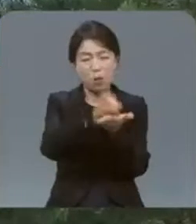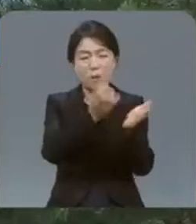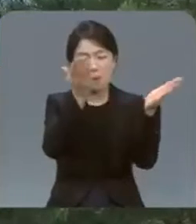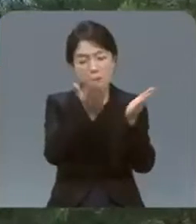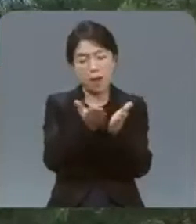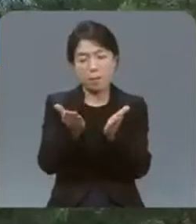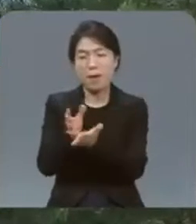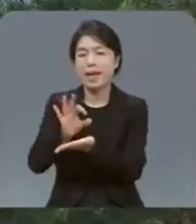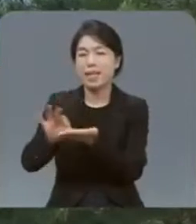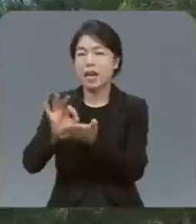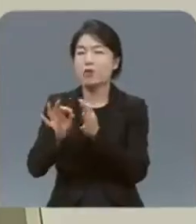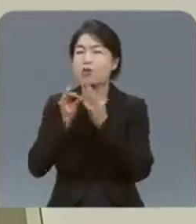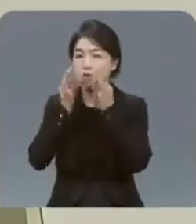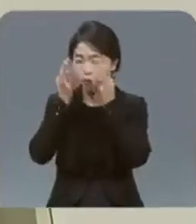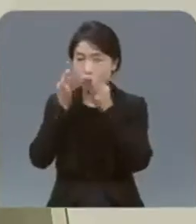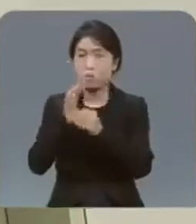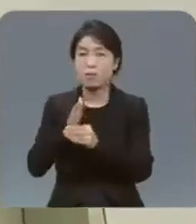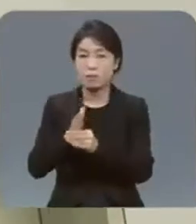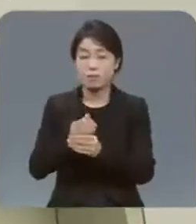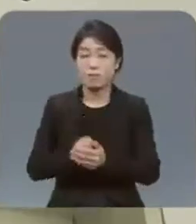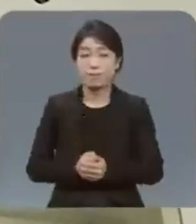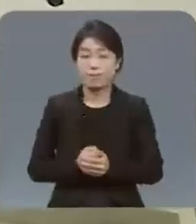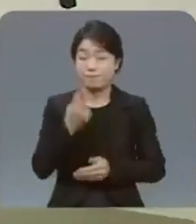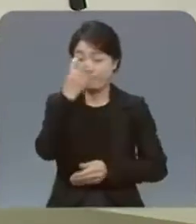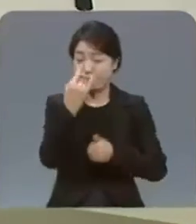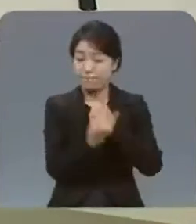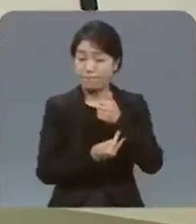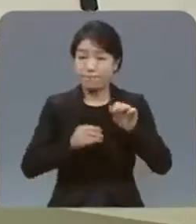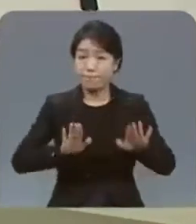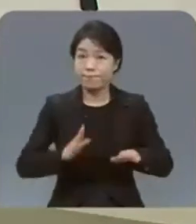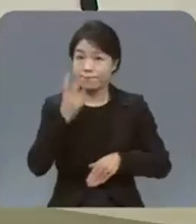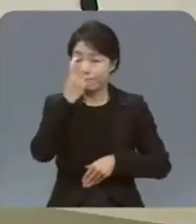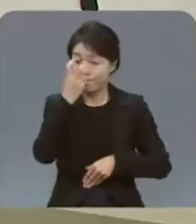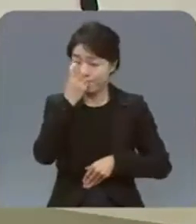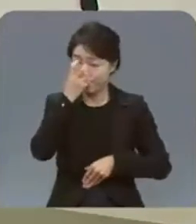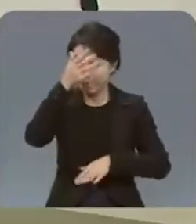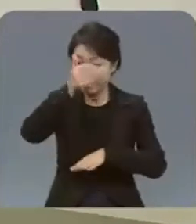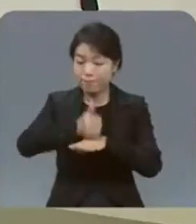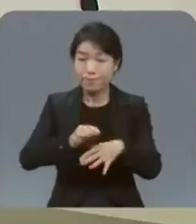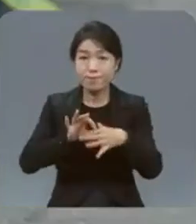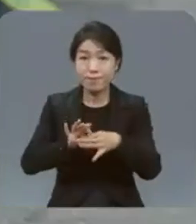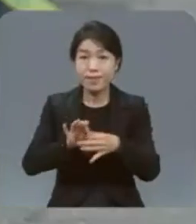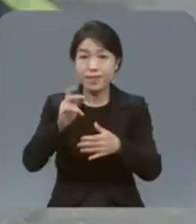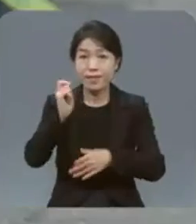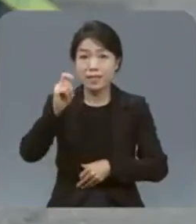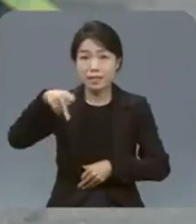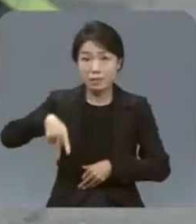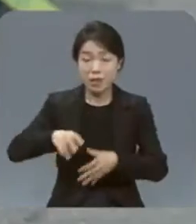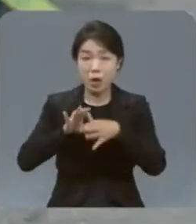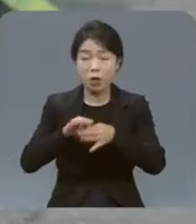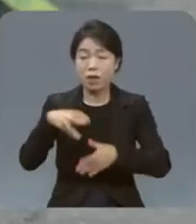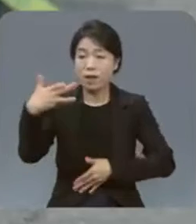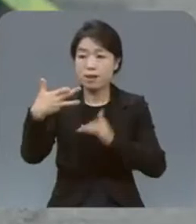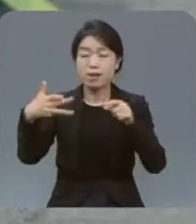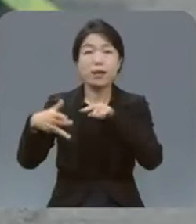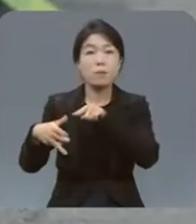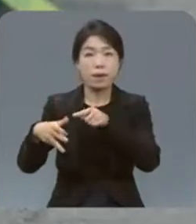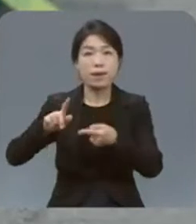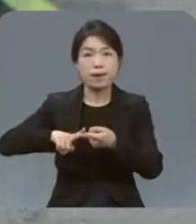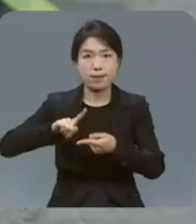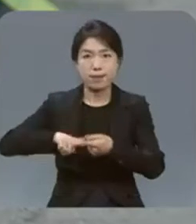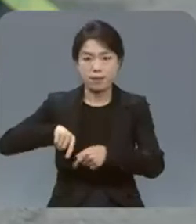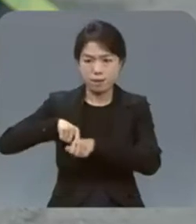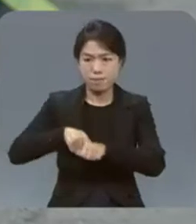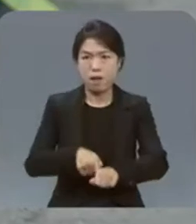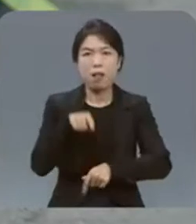등 사용을 하려고 학 광주시 감사위원회는 이번 감사와 관련해 테크노파크 관계자의 18명에 대해 징계 등